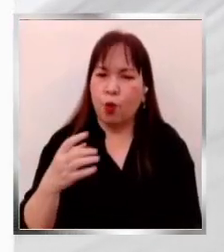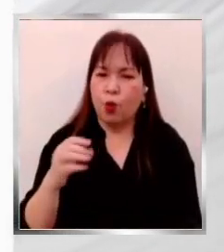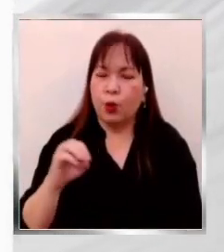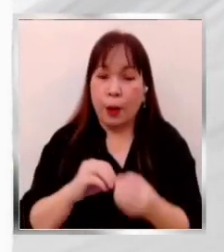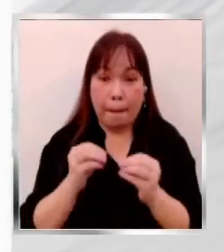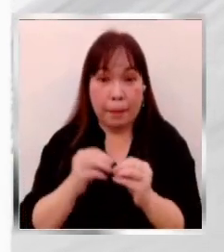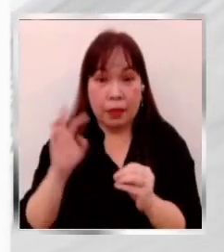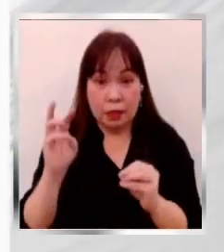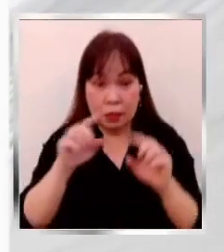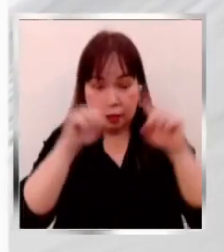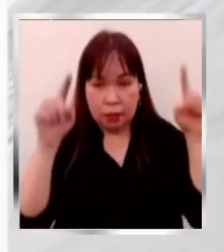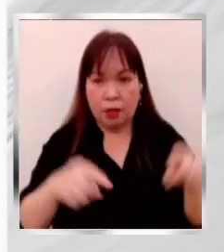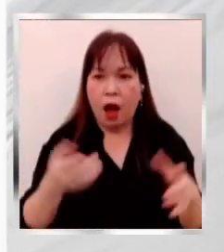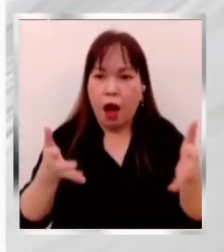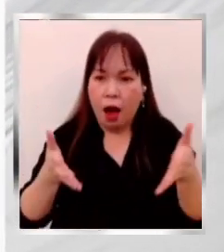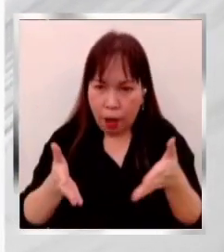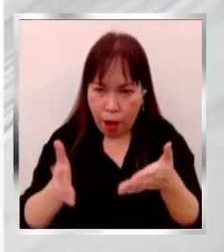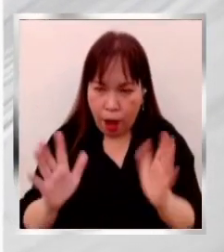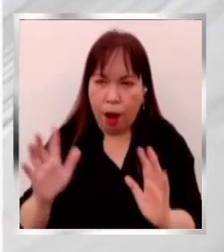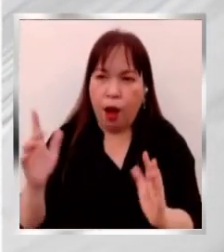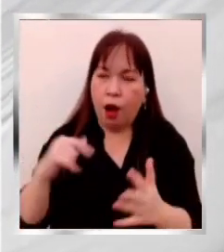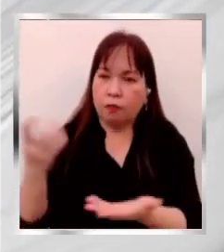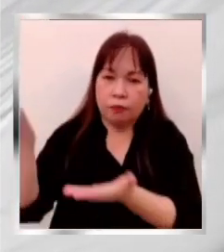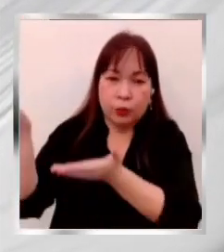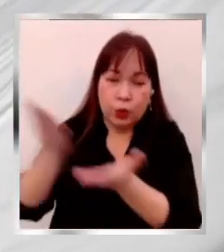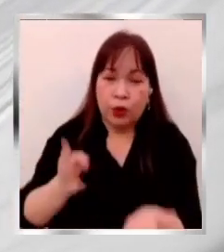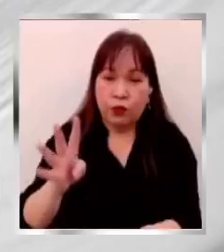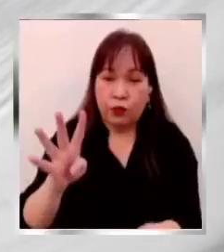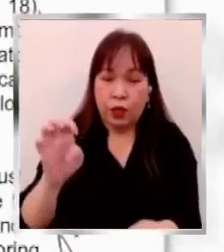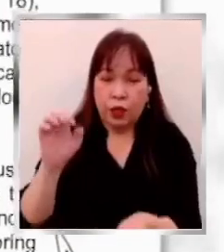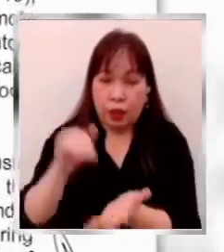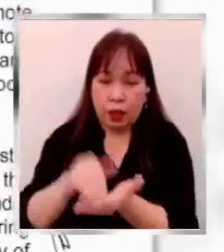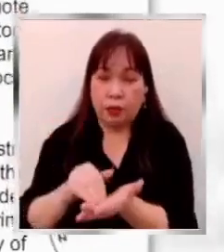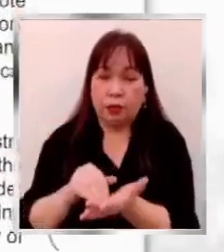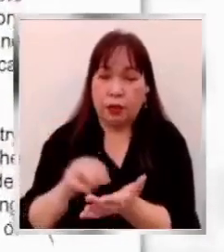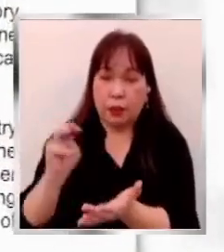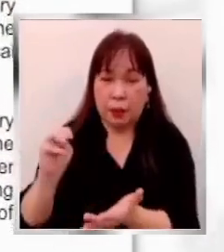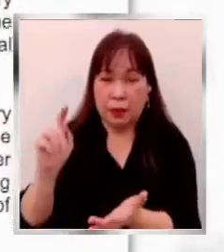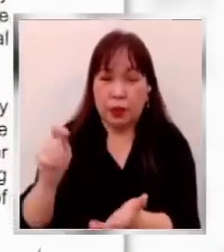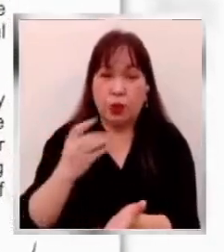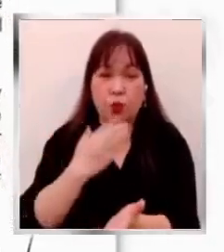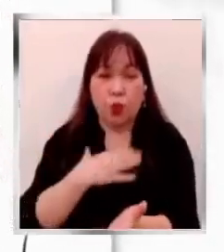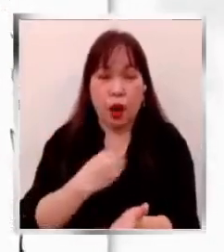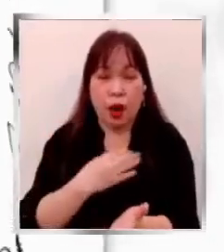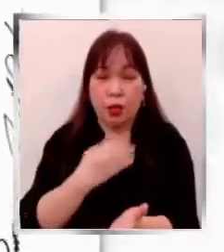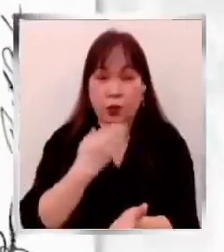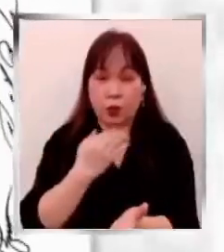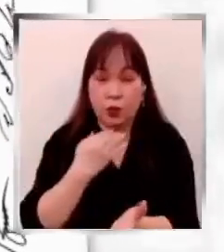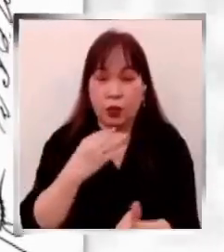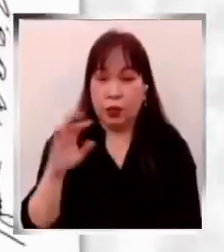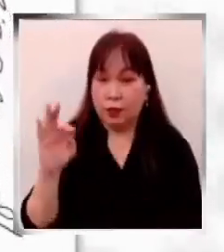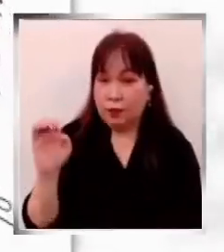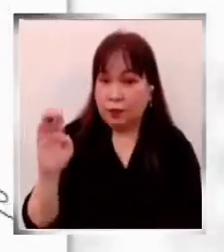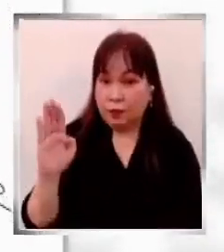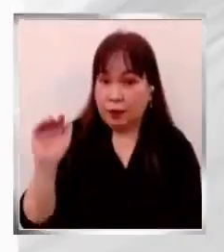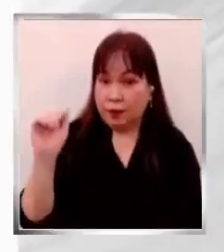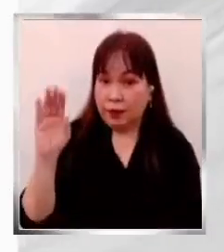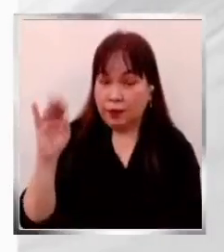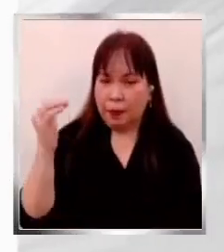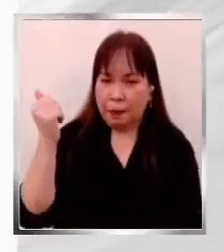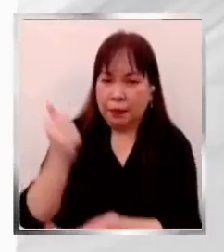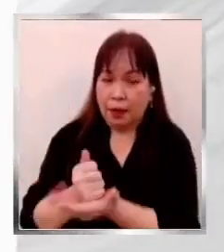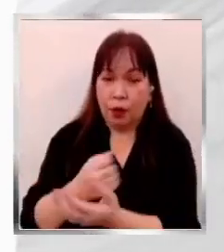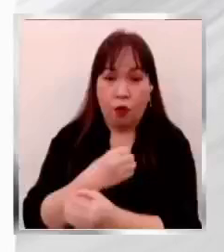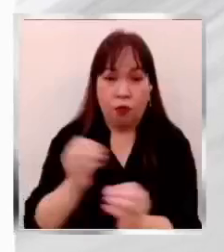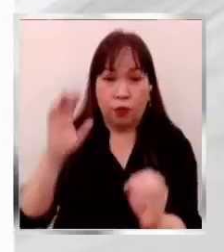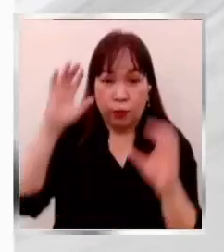ng 440,000 metric tons ng refined o puting asukal. February 15, nang matatakan ng Office of the President at